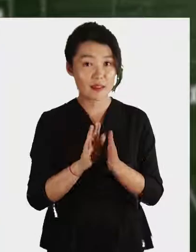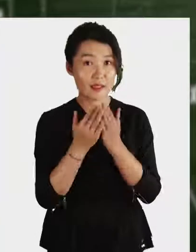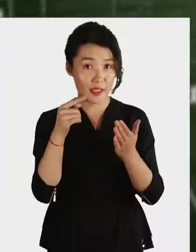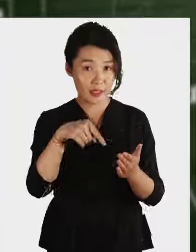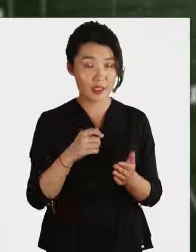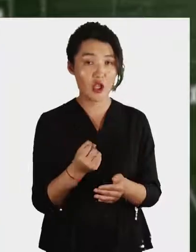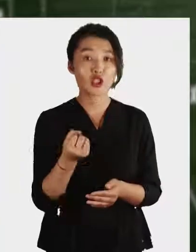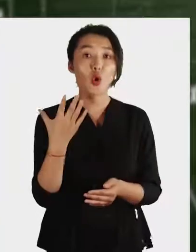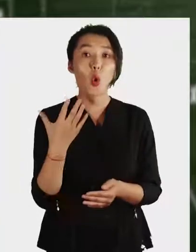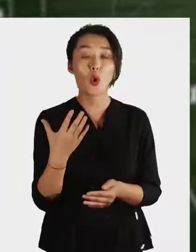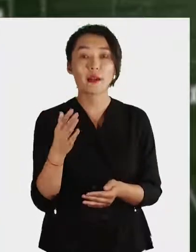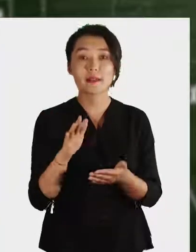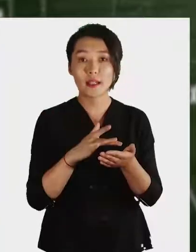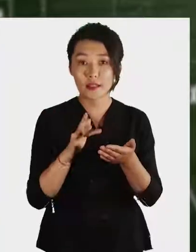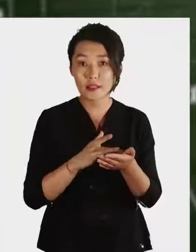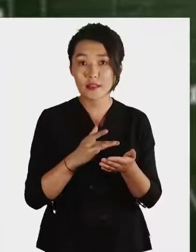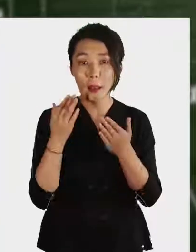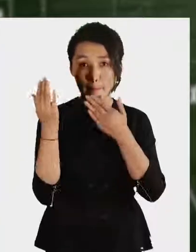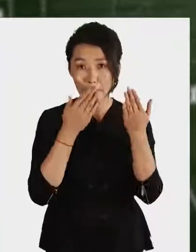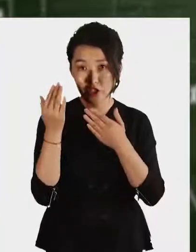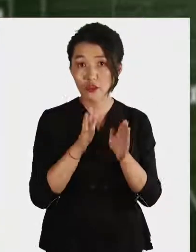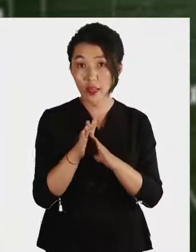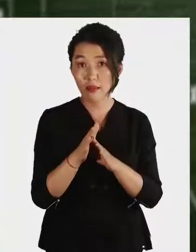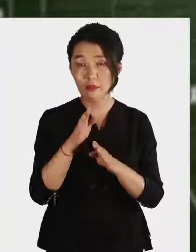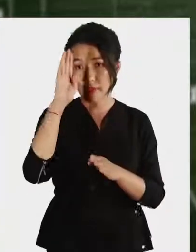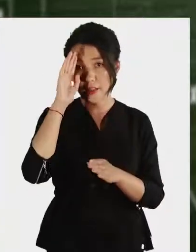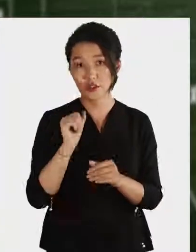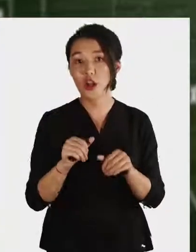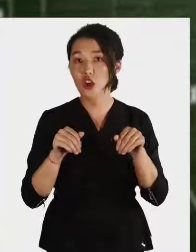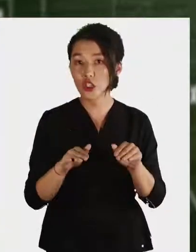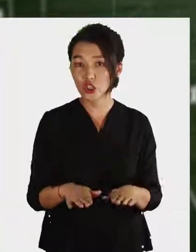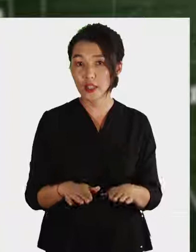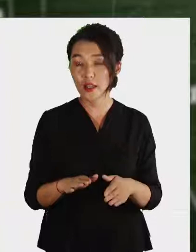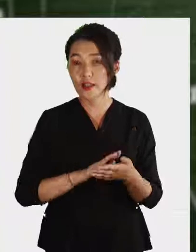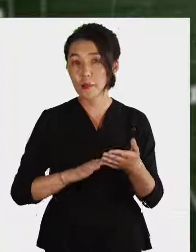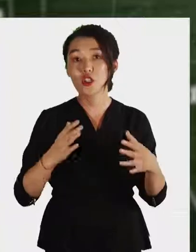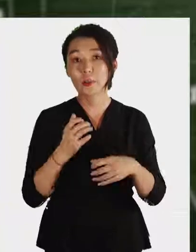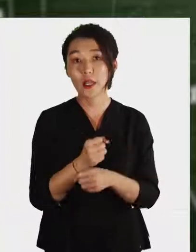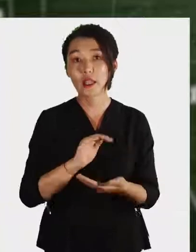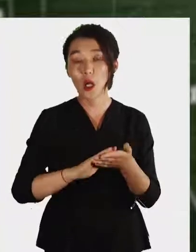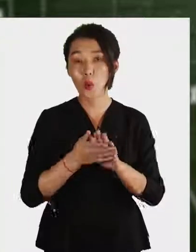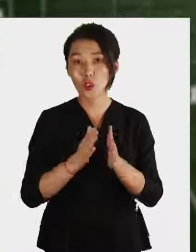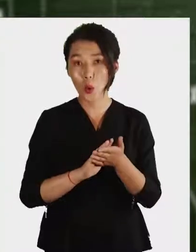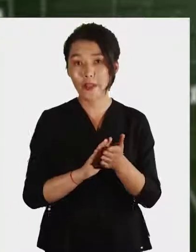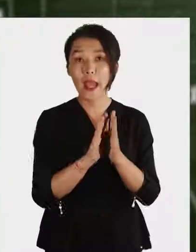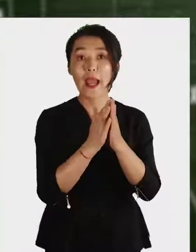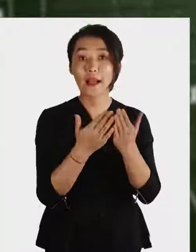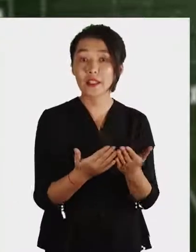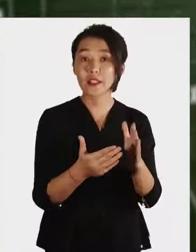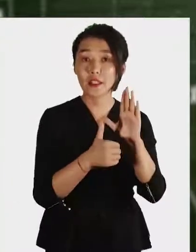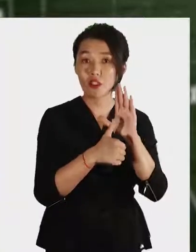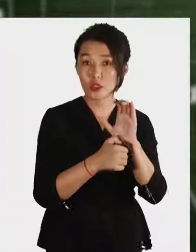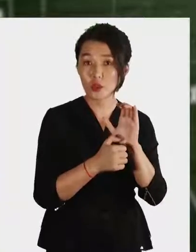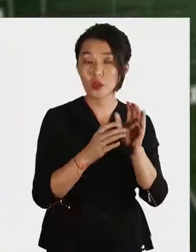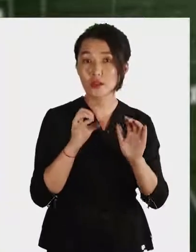Сколько страниц прочитал мальчик? Решение. Запишем краткое условие. Книга 600